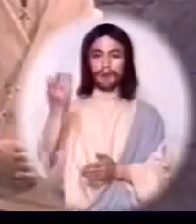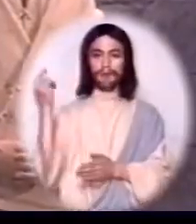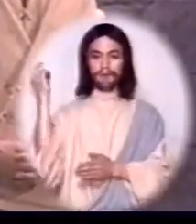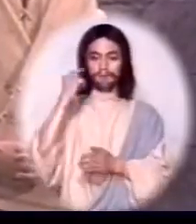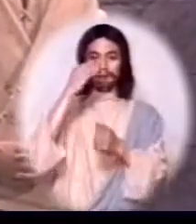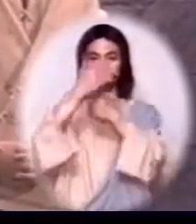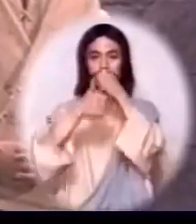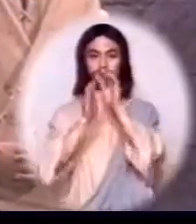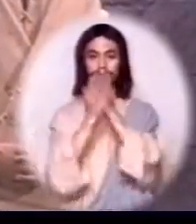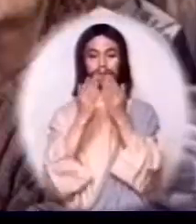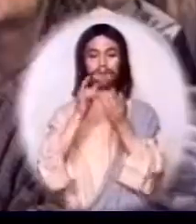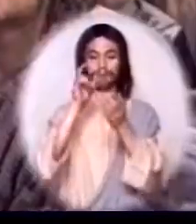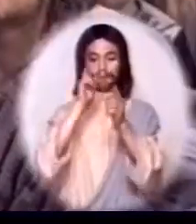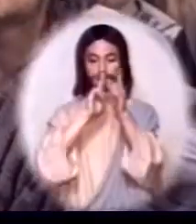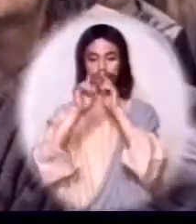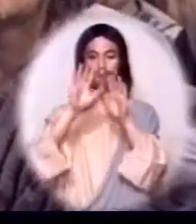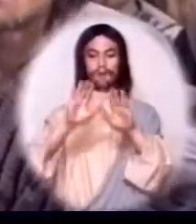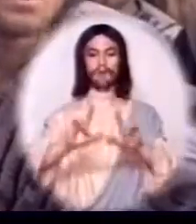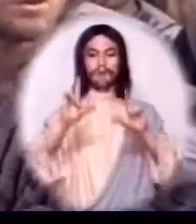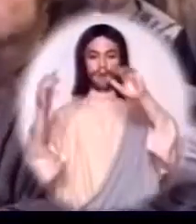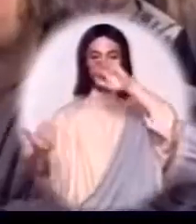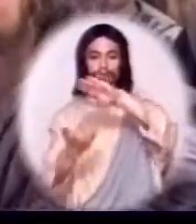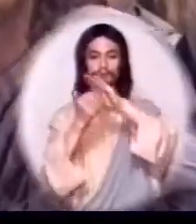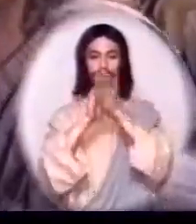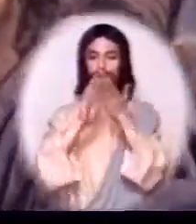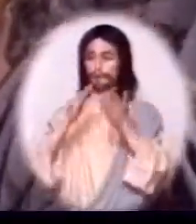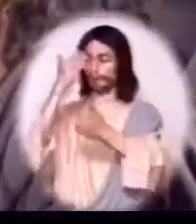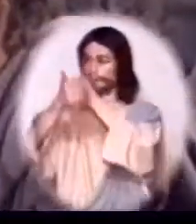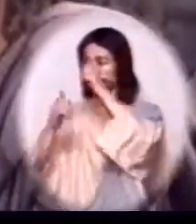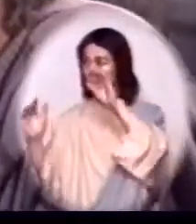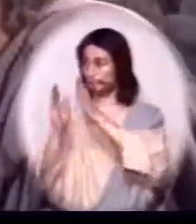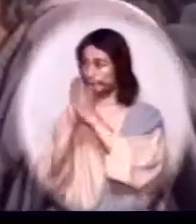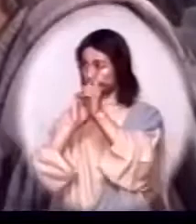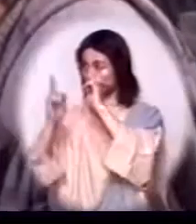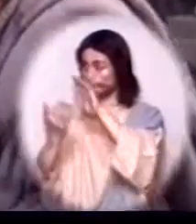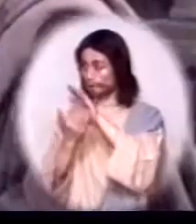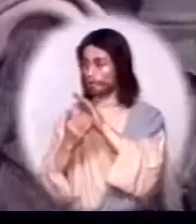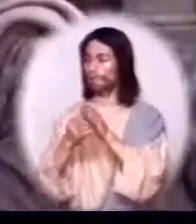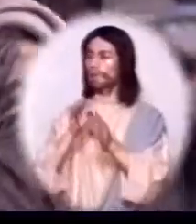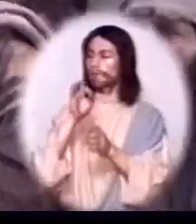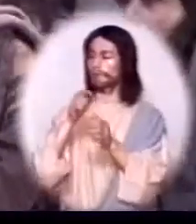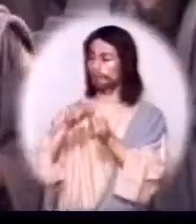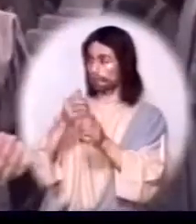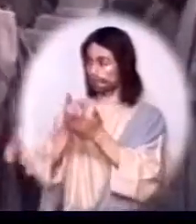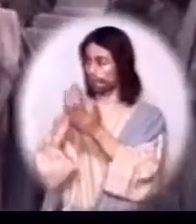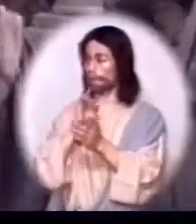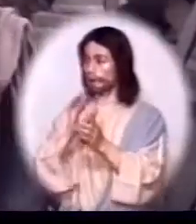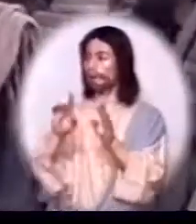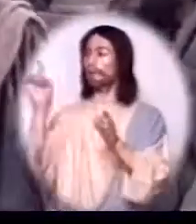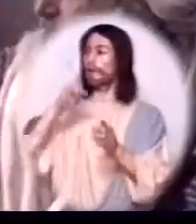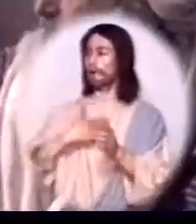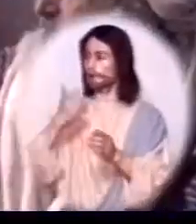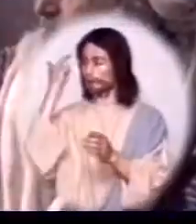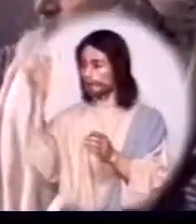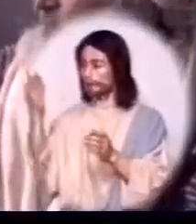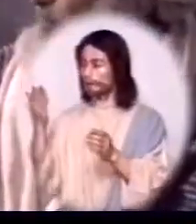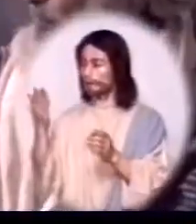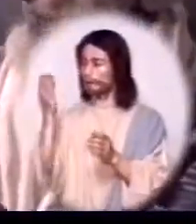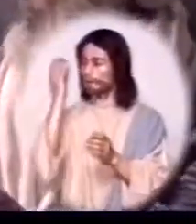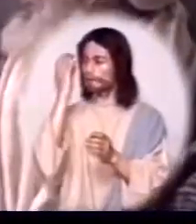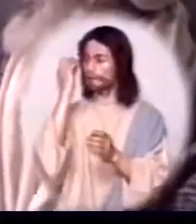너희가 들은 이 성경 말씀이 오늘날 이루어졌느니라. 이 성경이 이루어졌다고? 메시아만이 그 약속을 성취할 수 있는데 어떻게 알아?